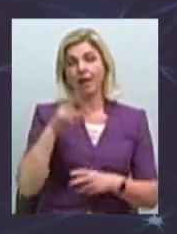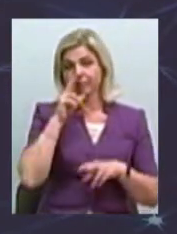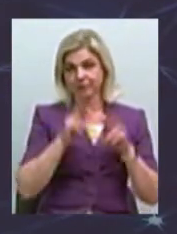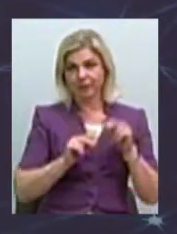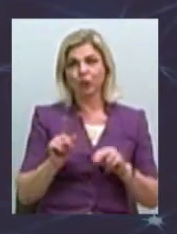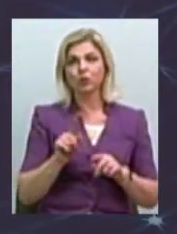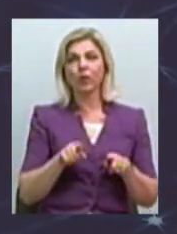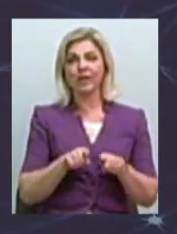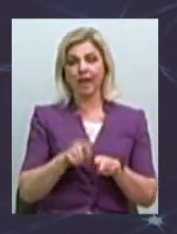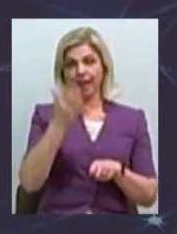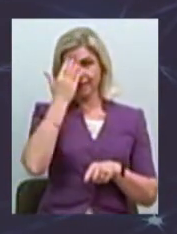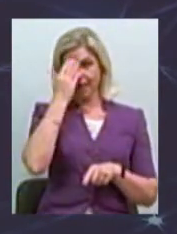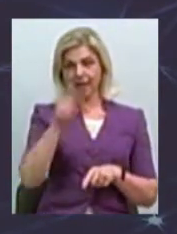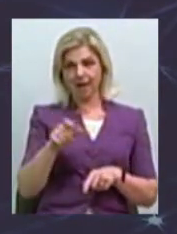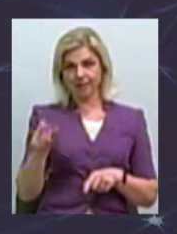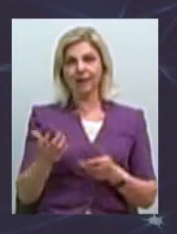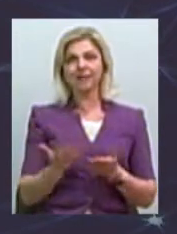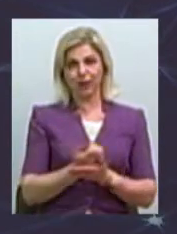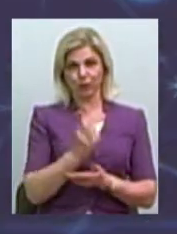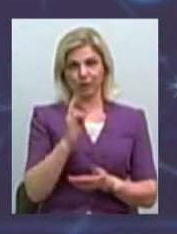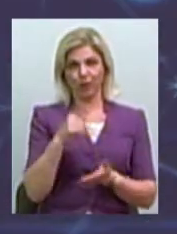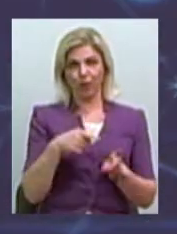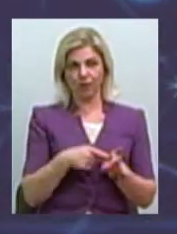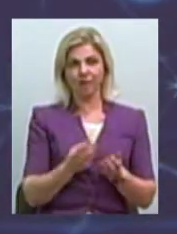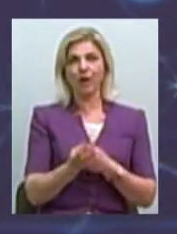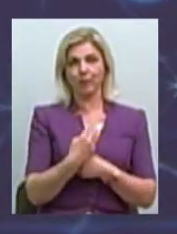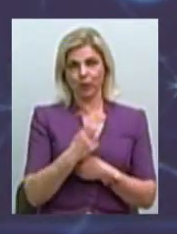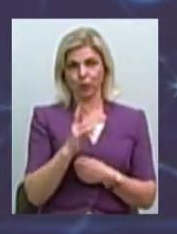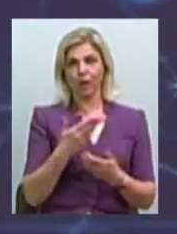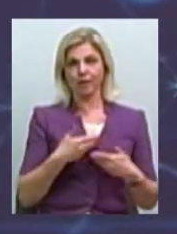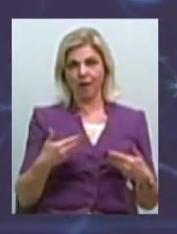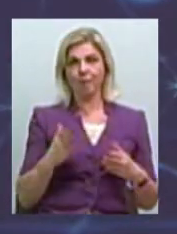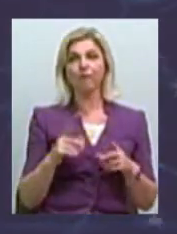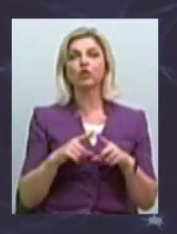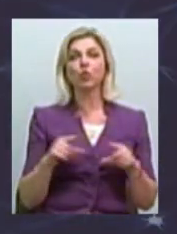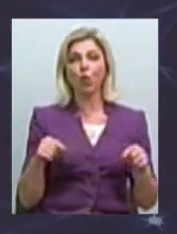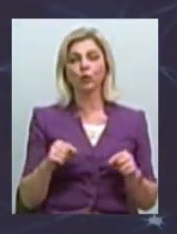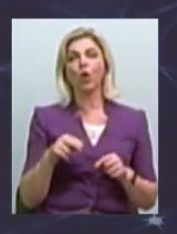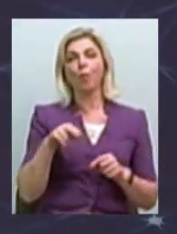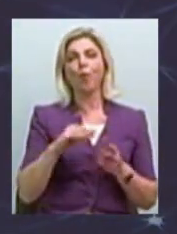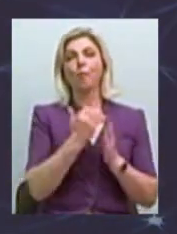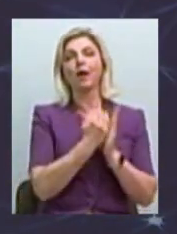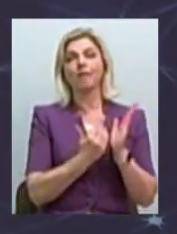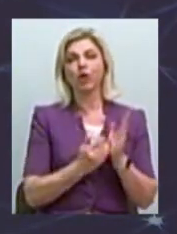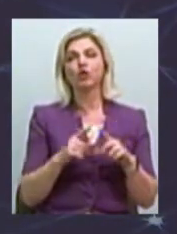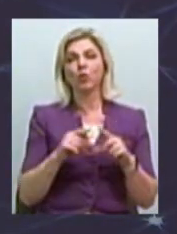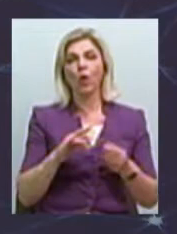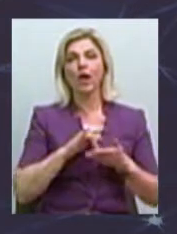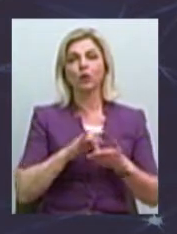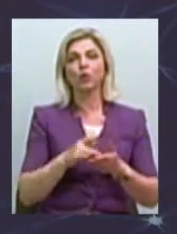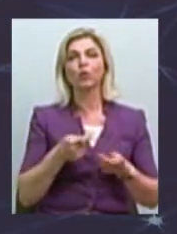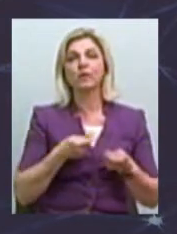такие таланты найдутся в Николаеве и придут к нам в школу по проекту, в школу экскурсовода,